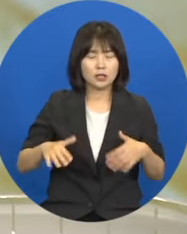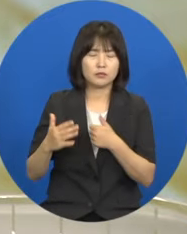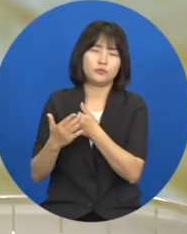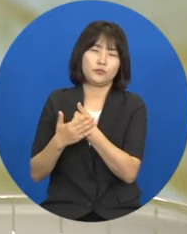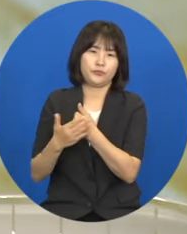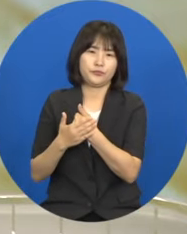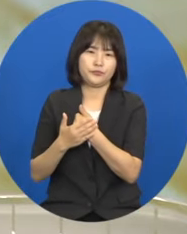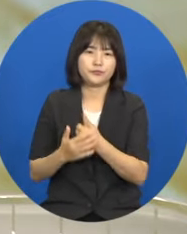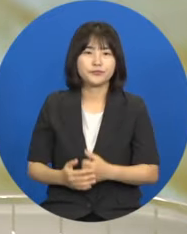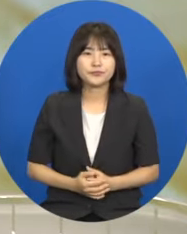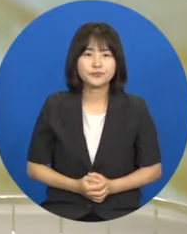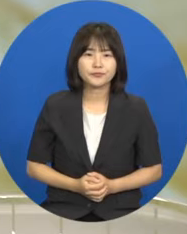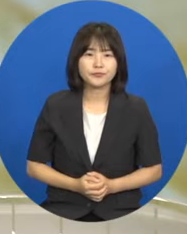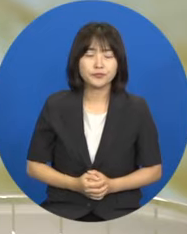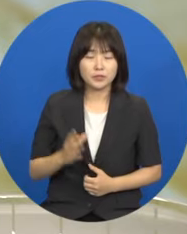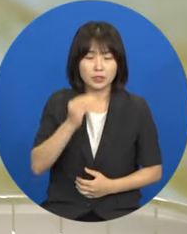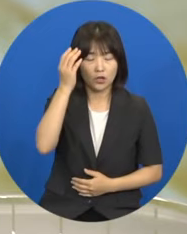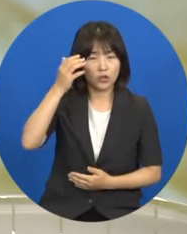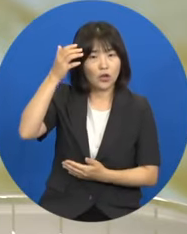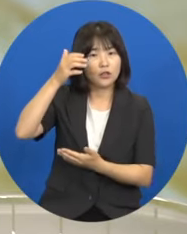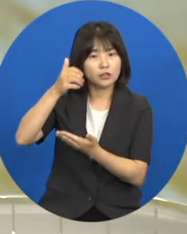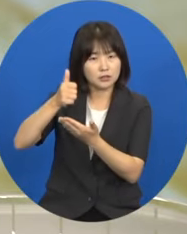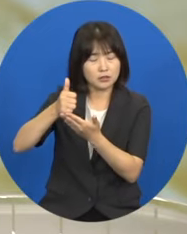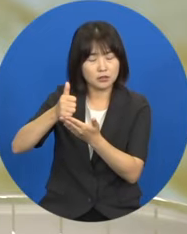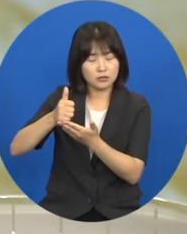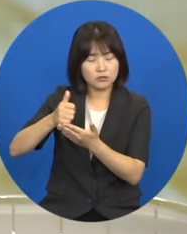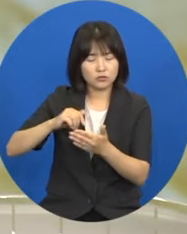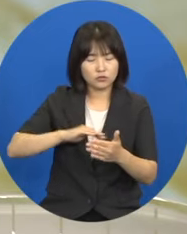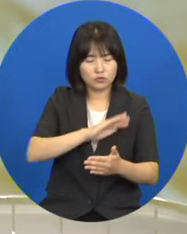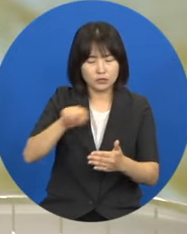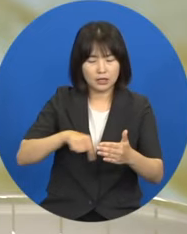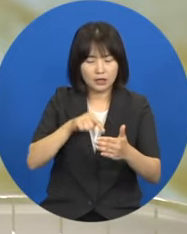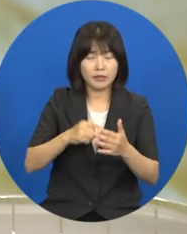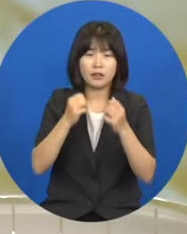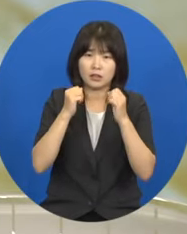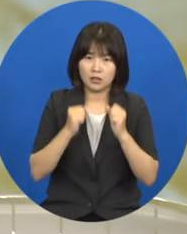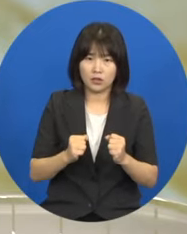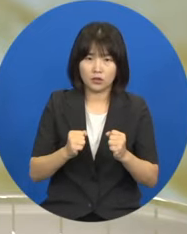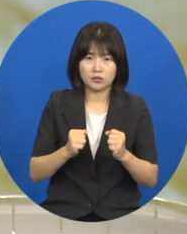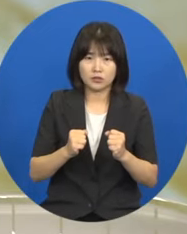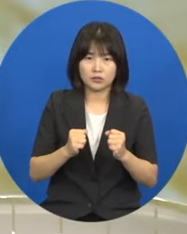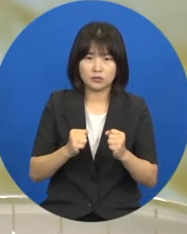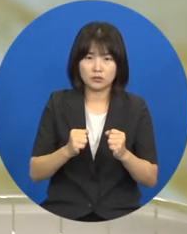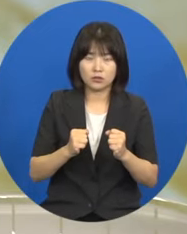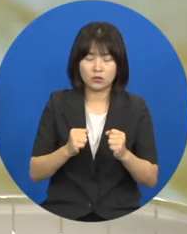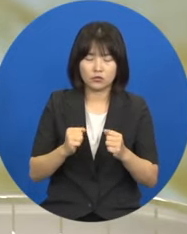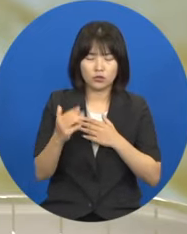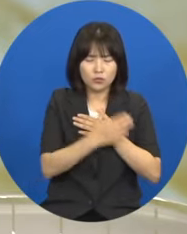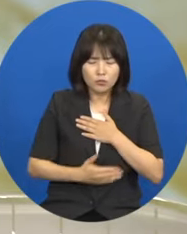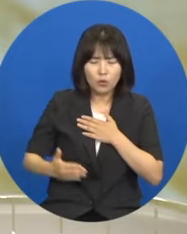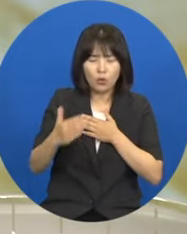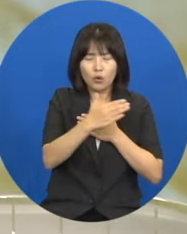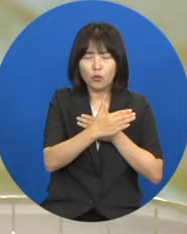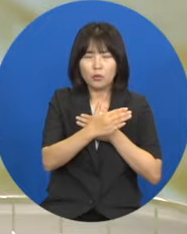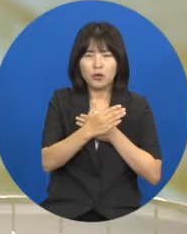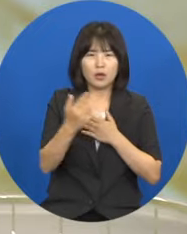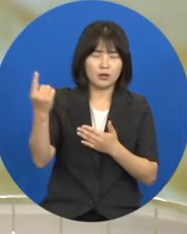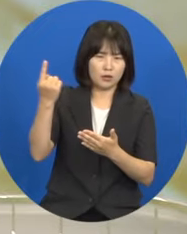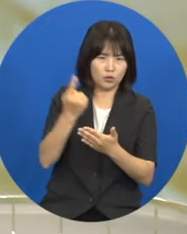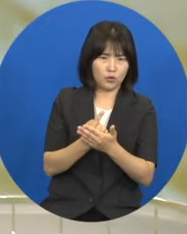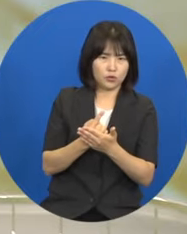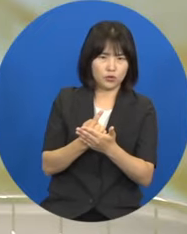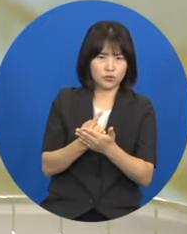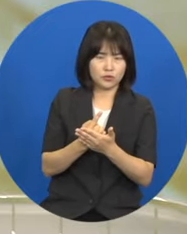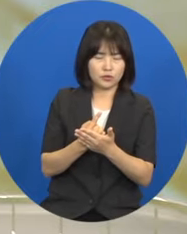도우십니다. 성령께서 친히 우리 안에 거하셔서, 달리 말해 우리 몸에 거하셔서, 우리 몸에 붙은